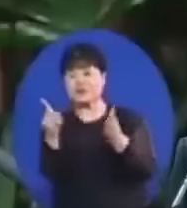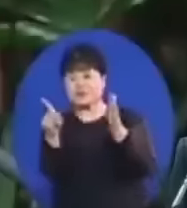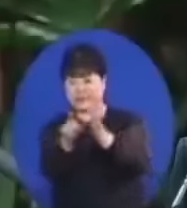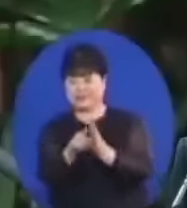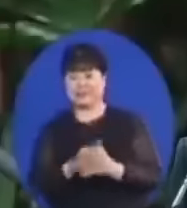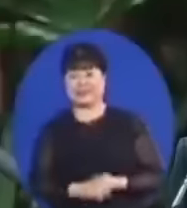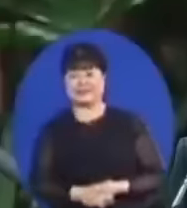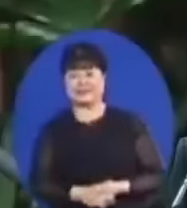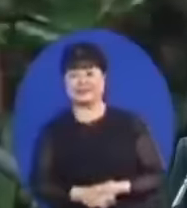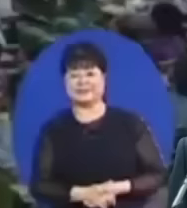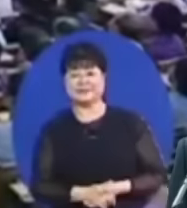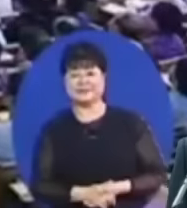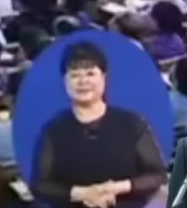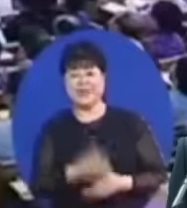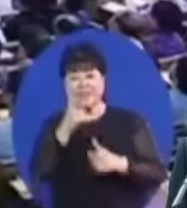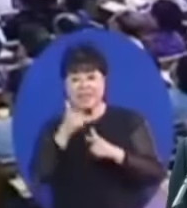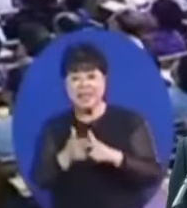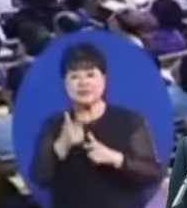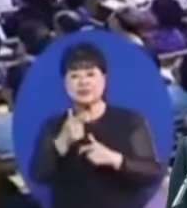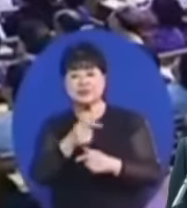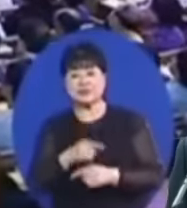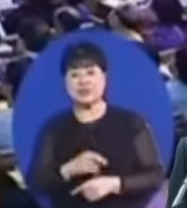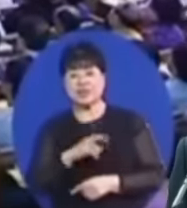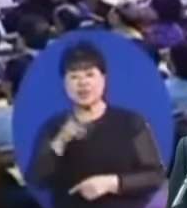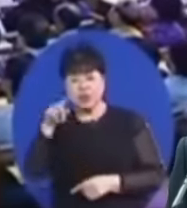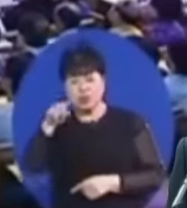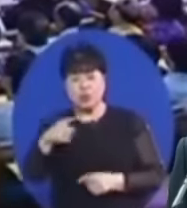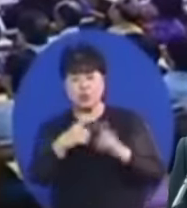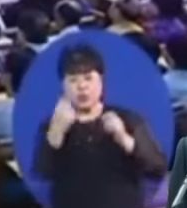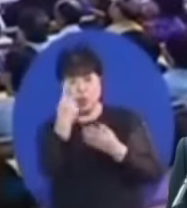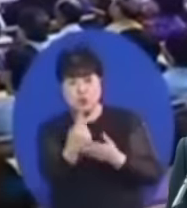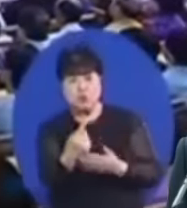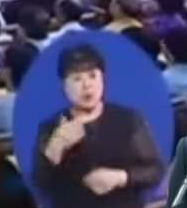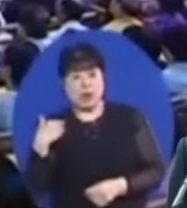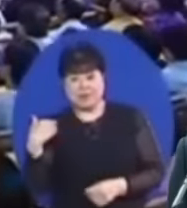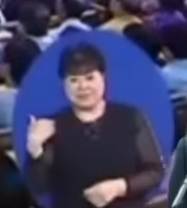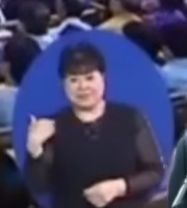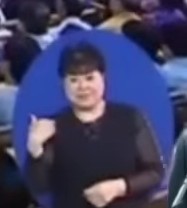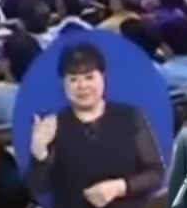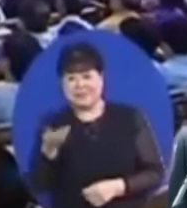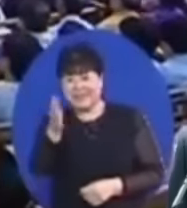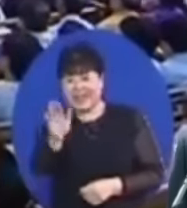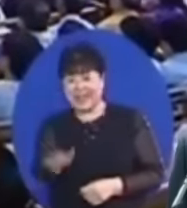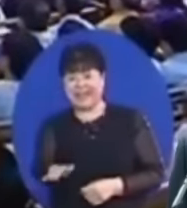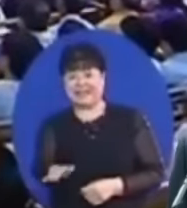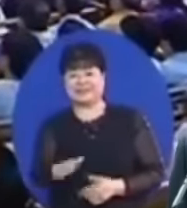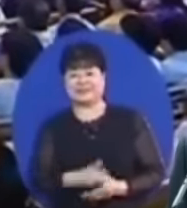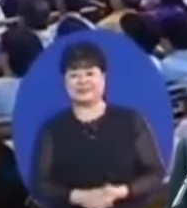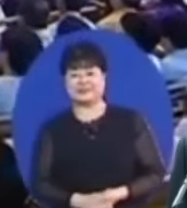것입니다. 예수님이 여리고성에 올 줄은 아무도 몰랐지요. 그러나